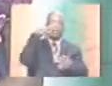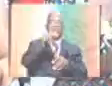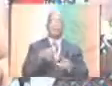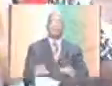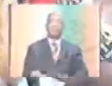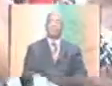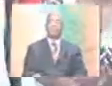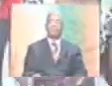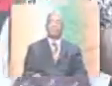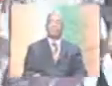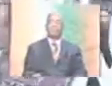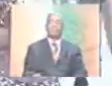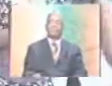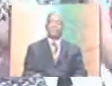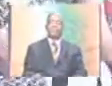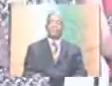Gessambi.